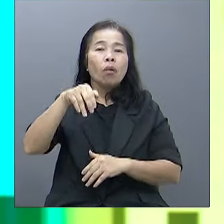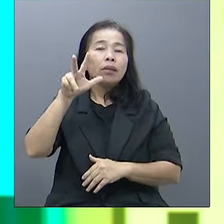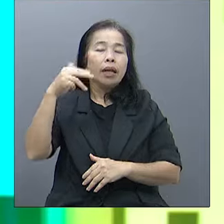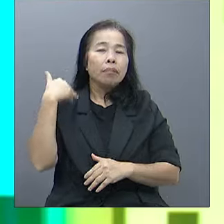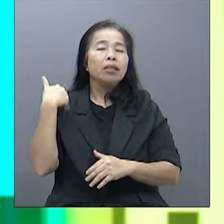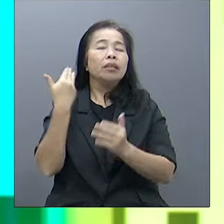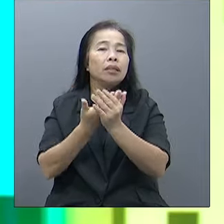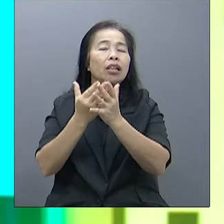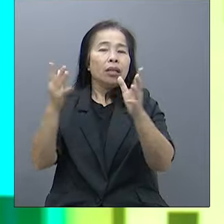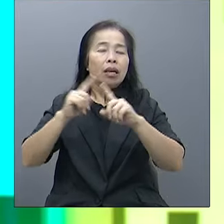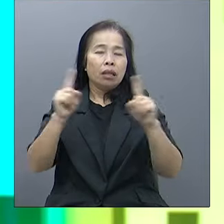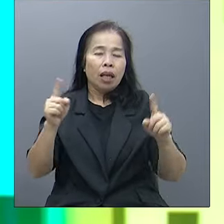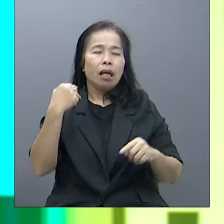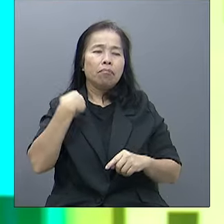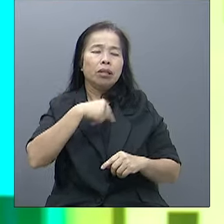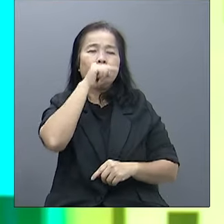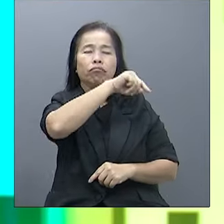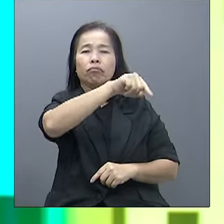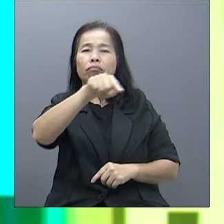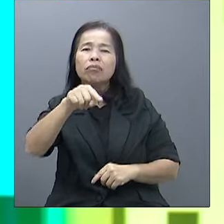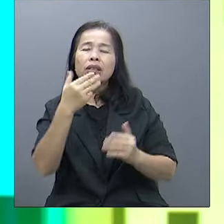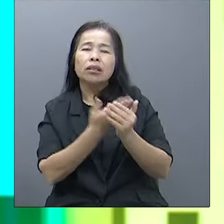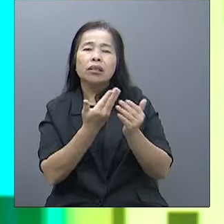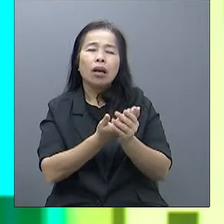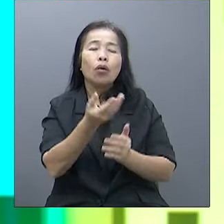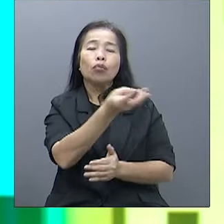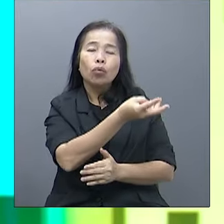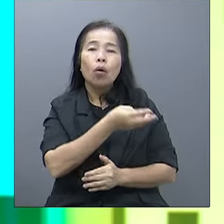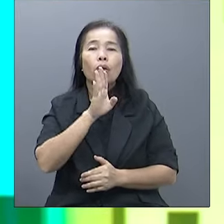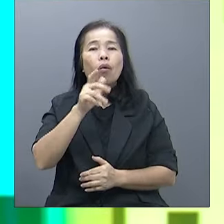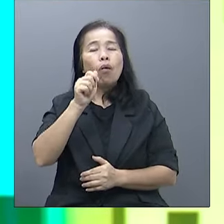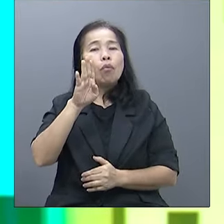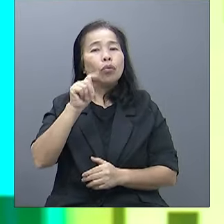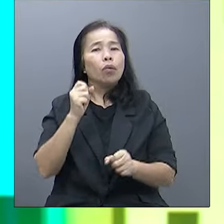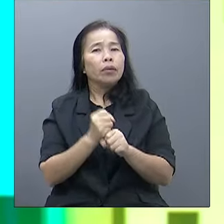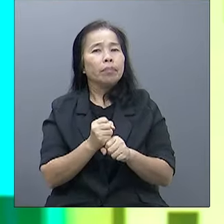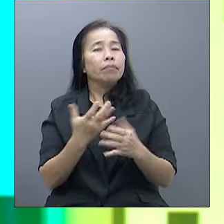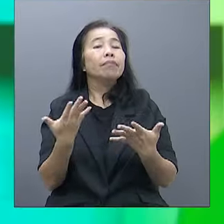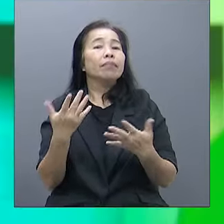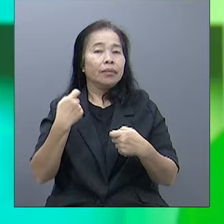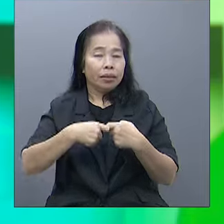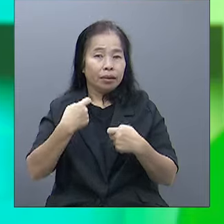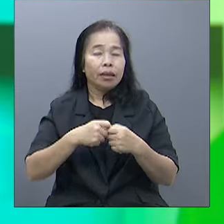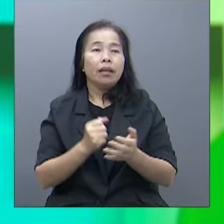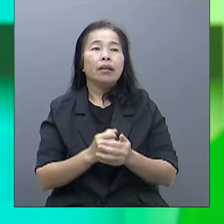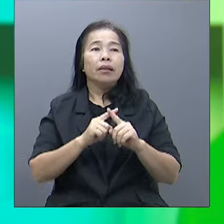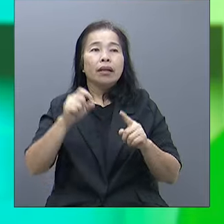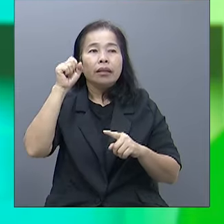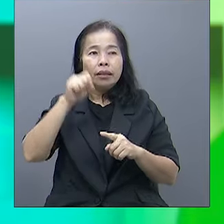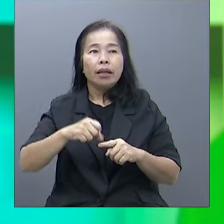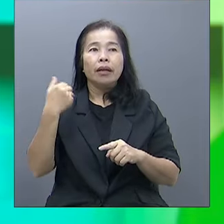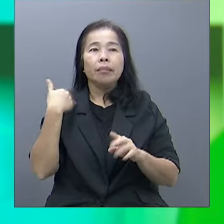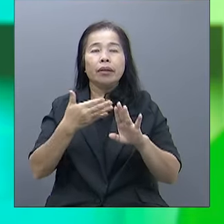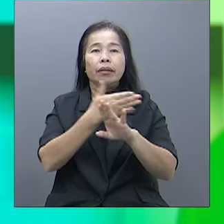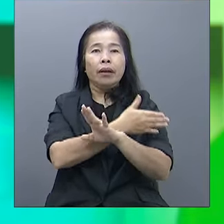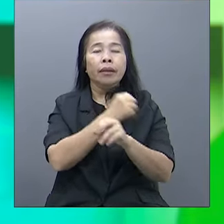ที่อาจจะไม่ได้มีทุนทรัพย์เยอะแบบนี ้ แม้ว่าเขาจะอยากทำเขาก็ทำได้ยาก ทำไม่ได้ ใช่ค่ะและอย่างที่อาจารย์จัดงานเมื่อสักครู่นี้เหมือนกันอ